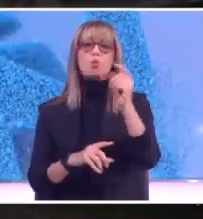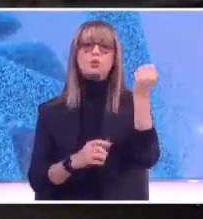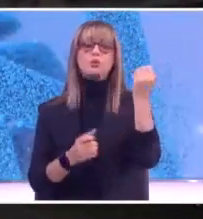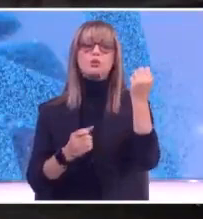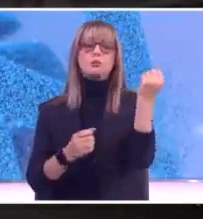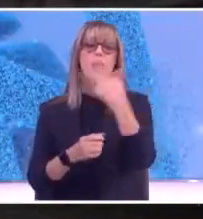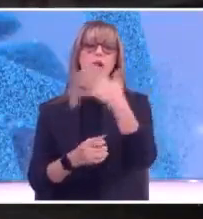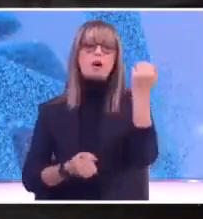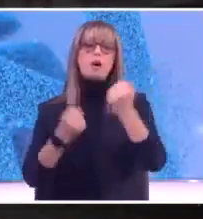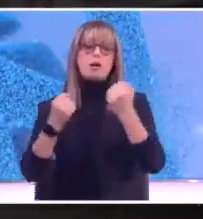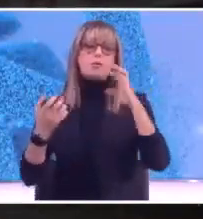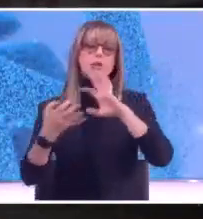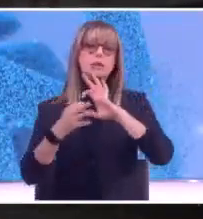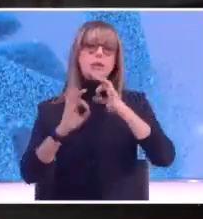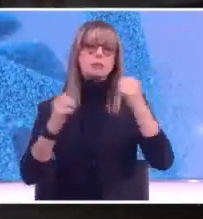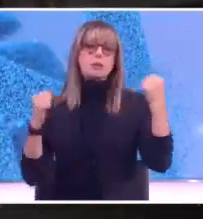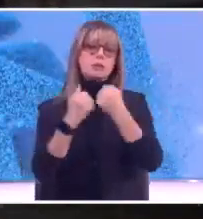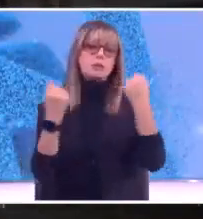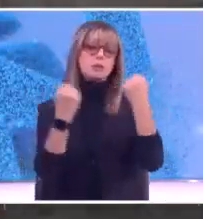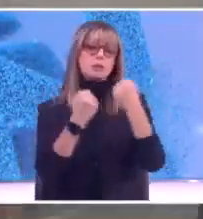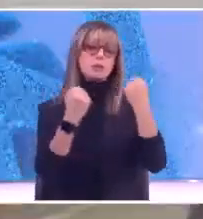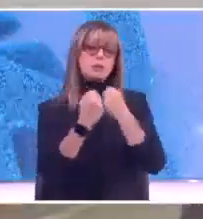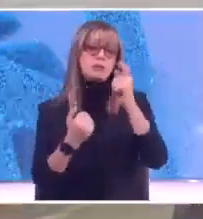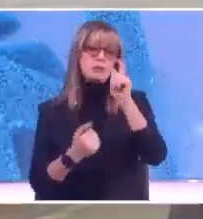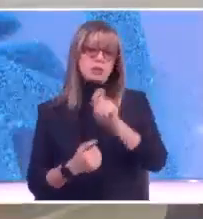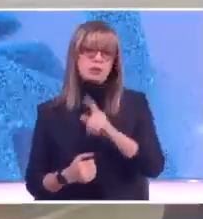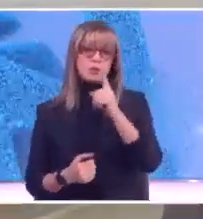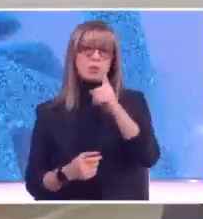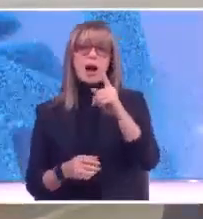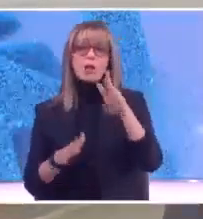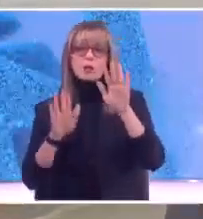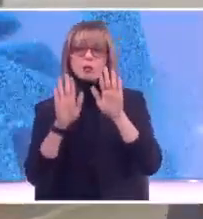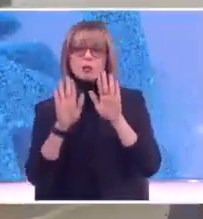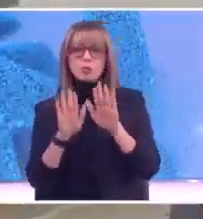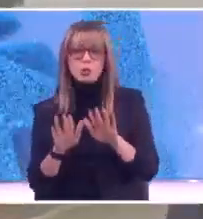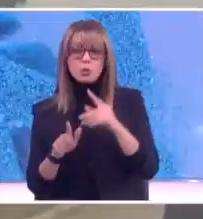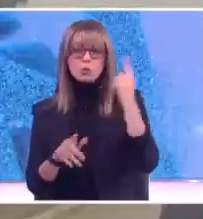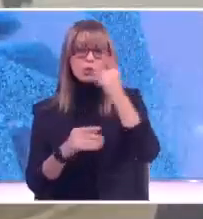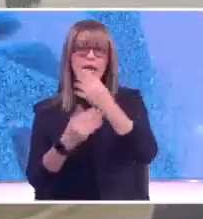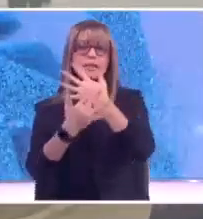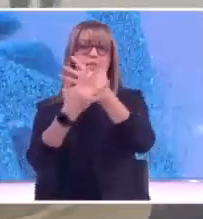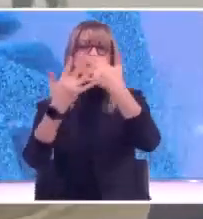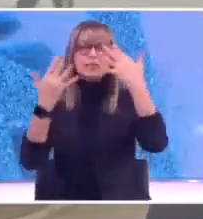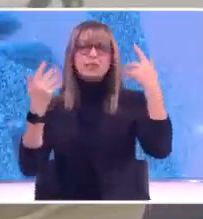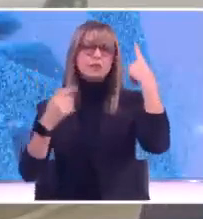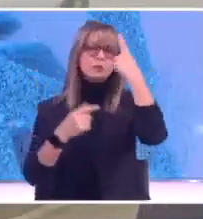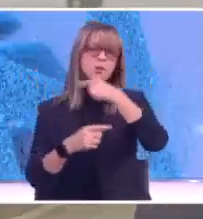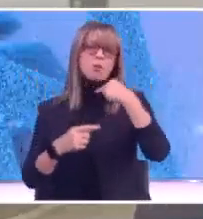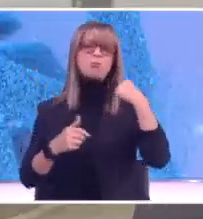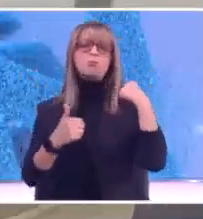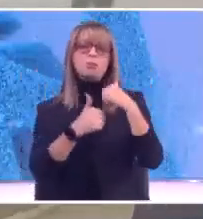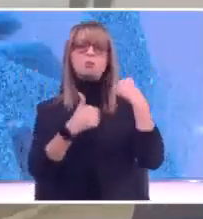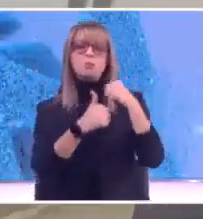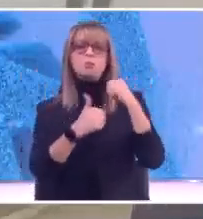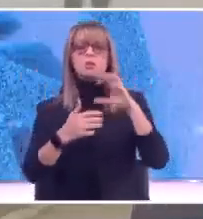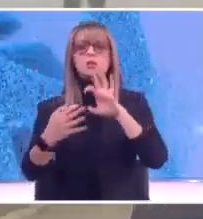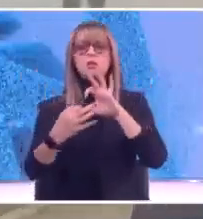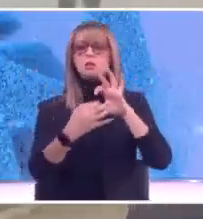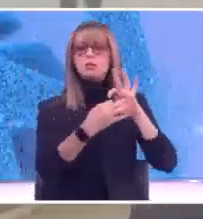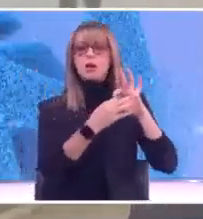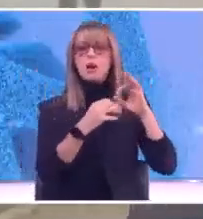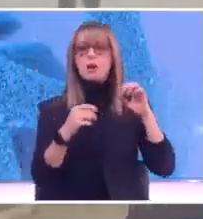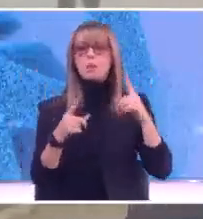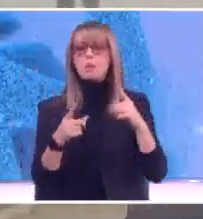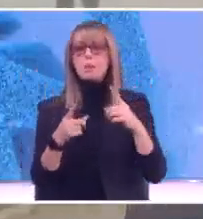birbirine girdi. Kısa süreli duraklamasından kaynaklı ve sisten kaynaklı peş peşe bir zincirleme kaza